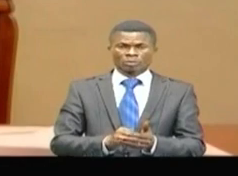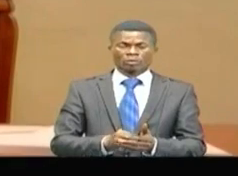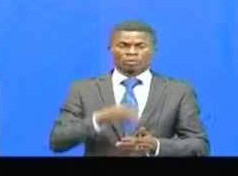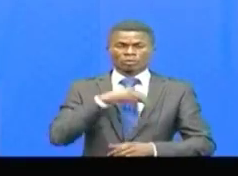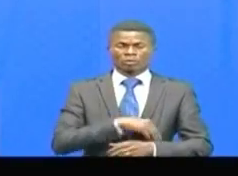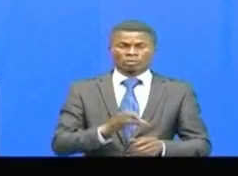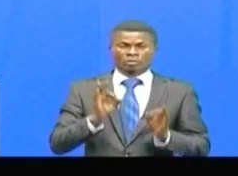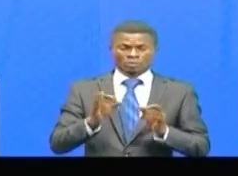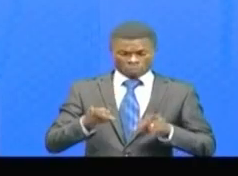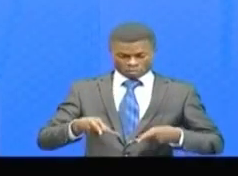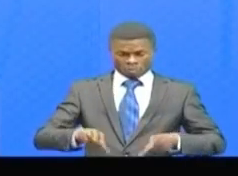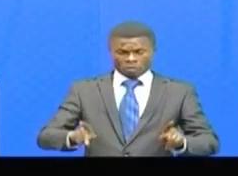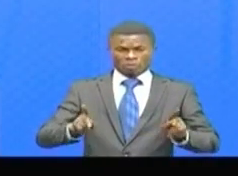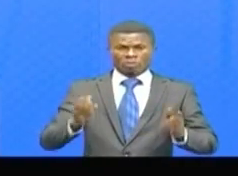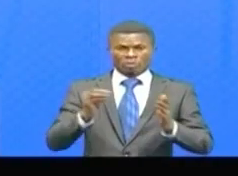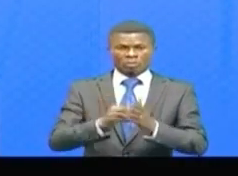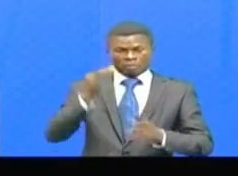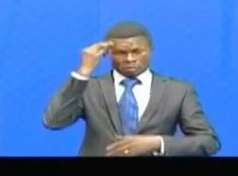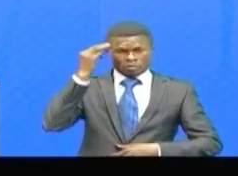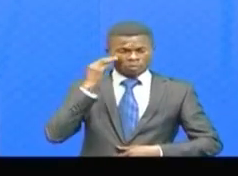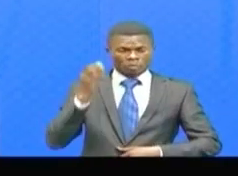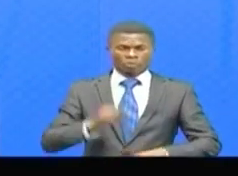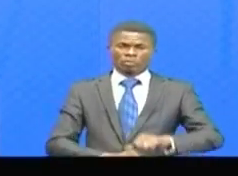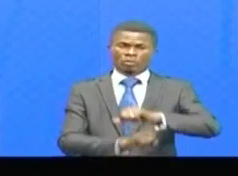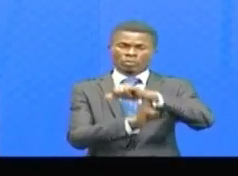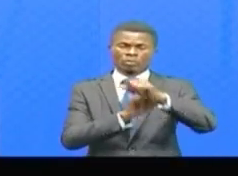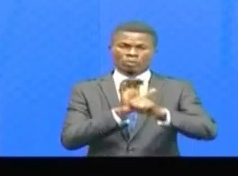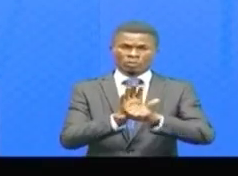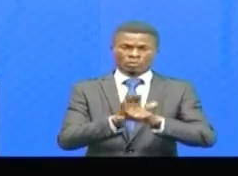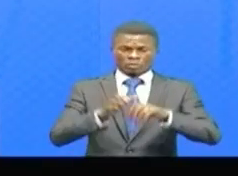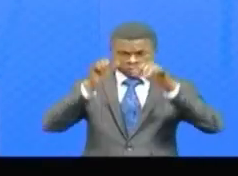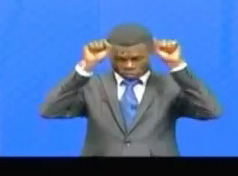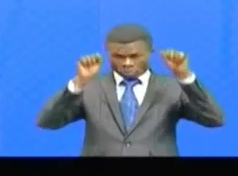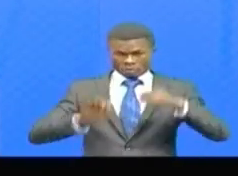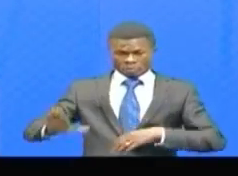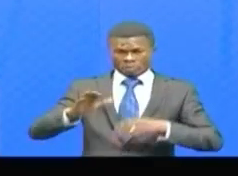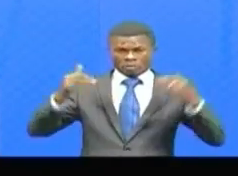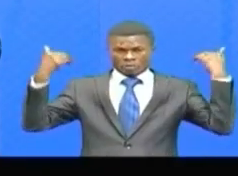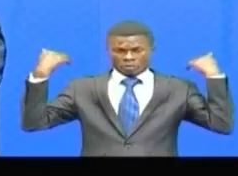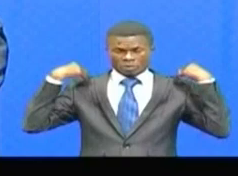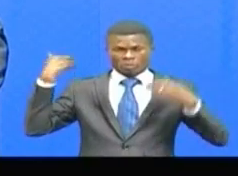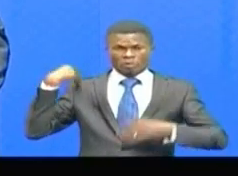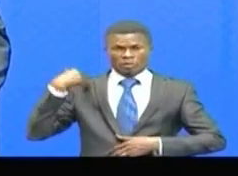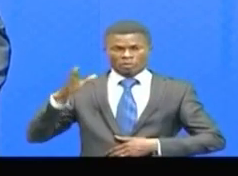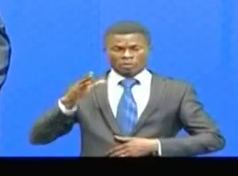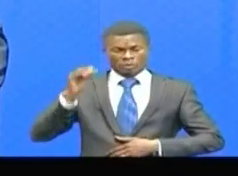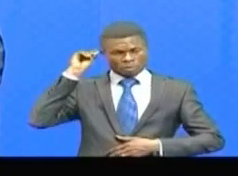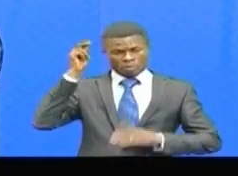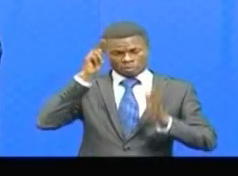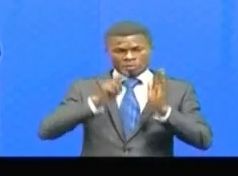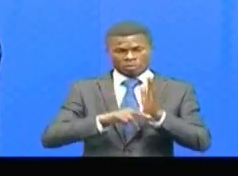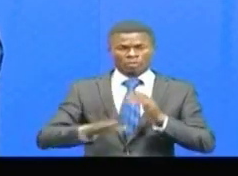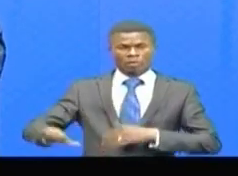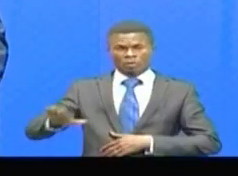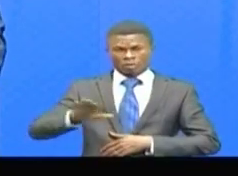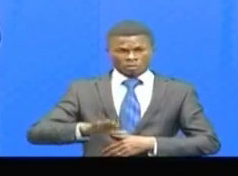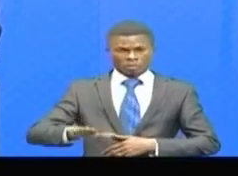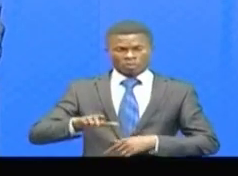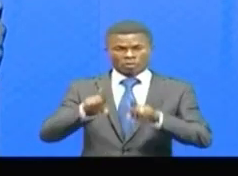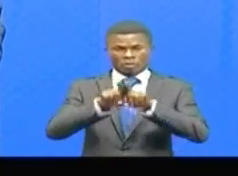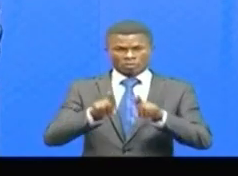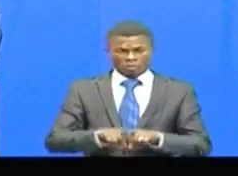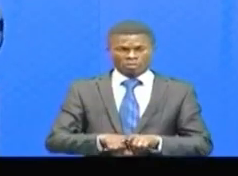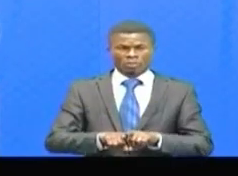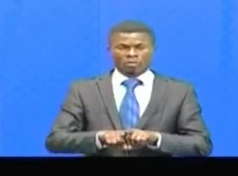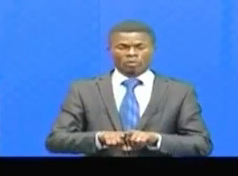lui a permis également d'apporter le soutien du Président de la République, chef de l'État, du gouvernement de la République, ainsi que